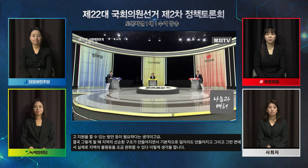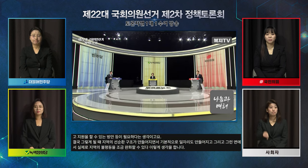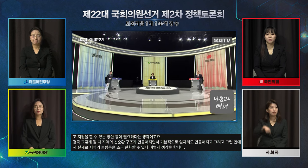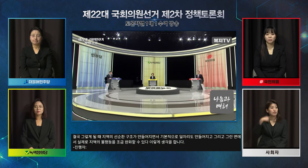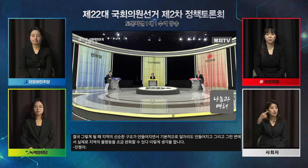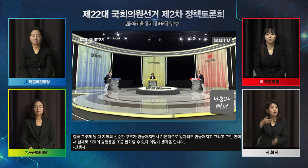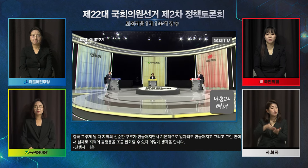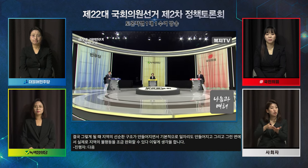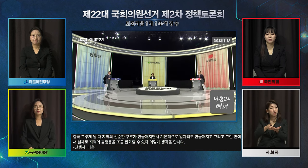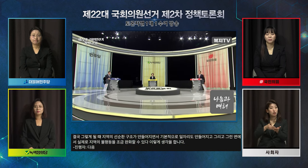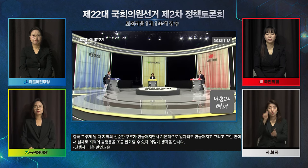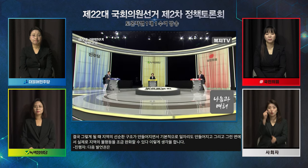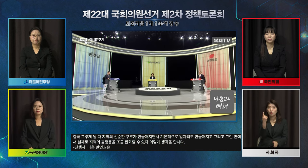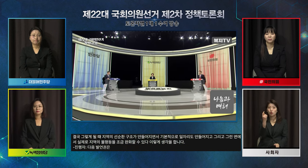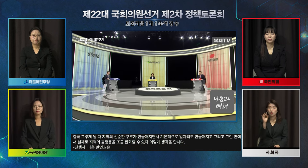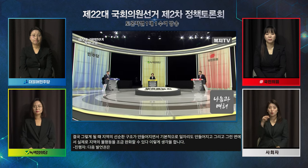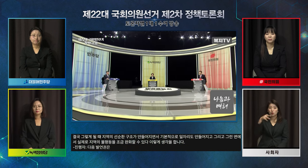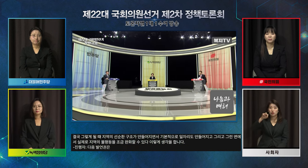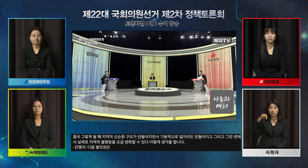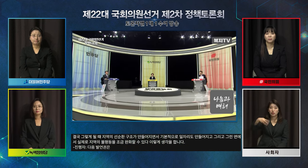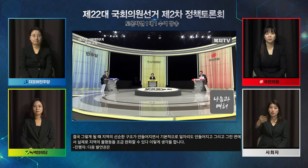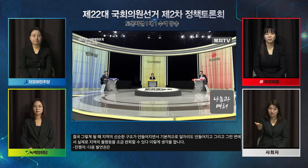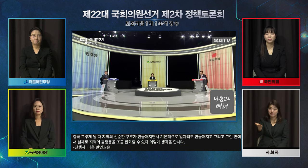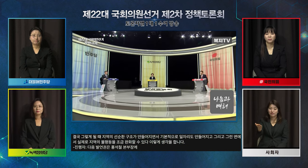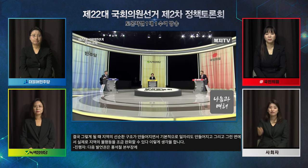발언권은 홍석철 본부장께 드리겠습니다.